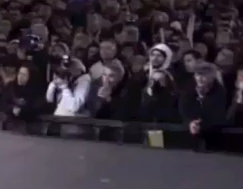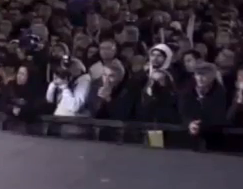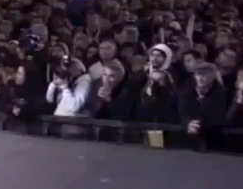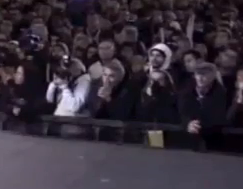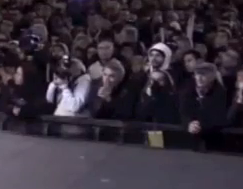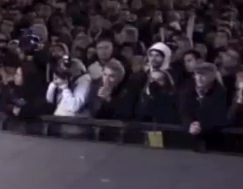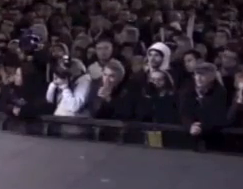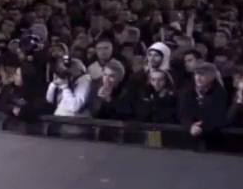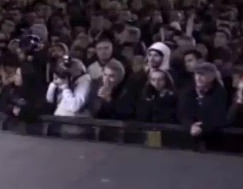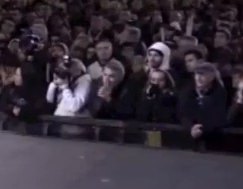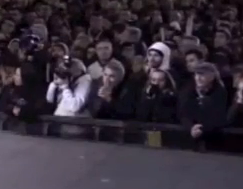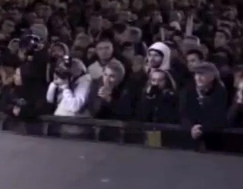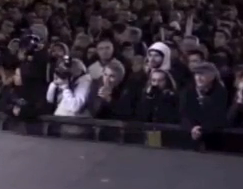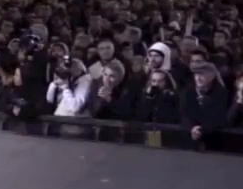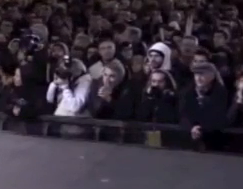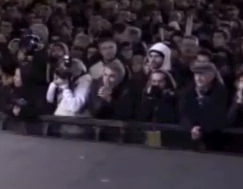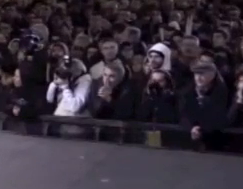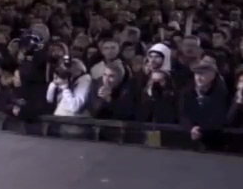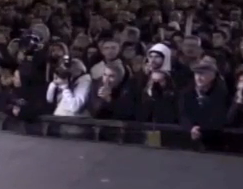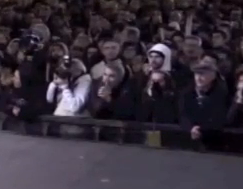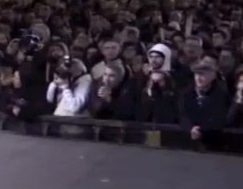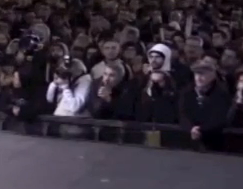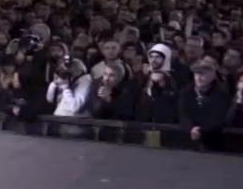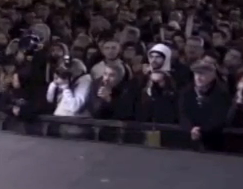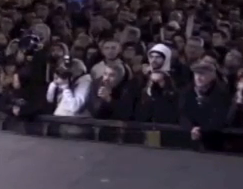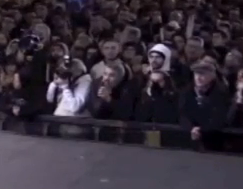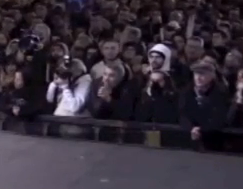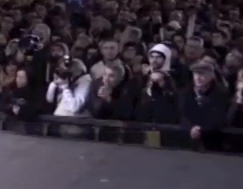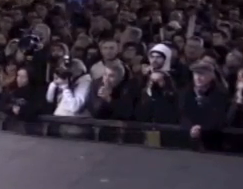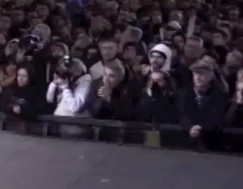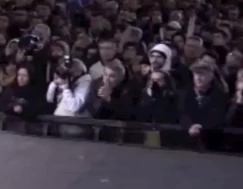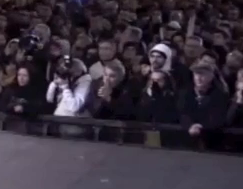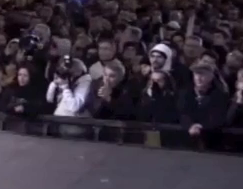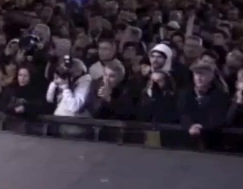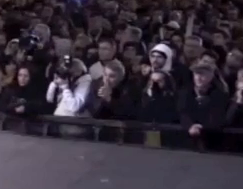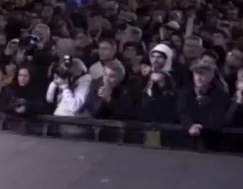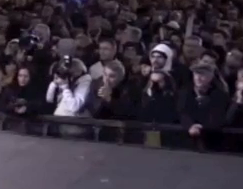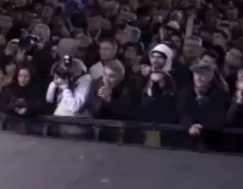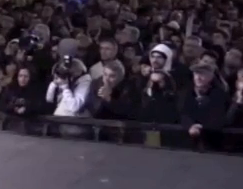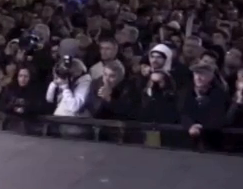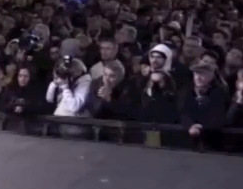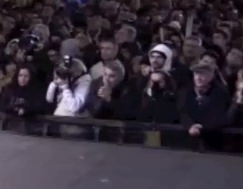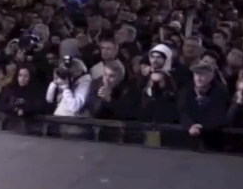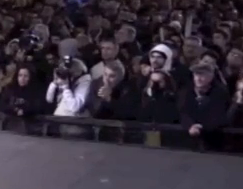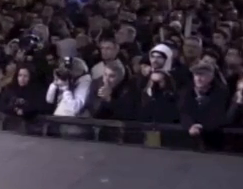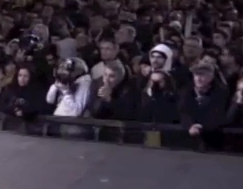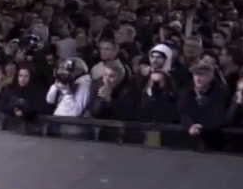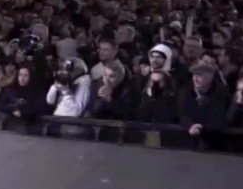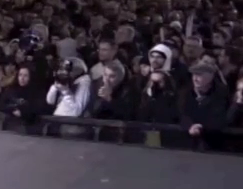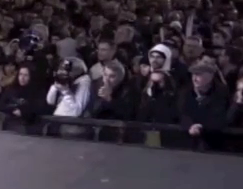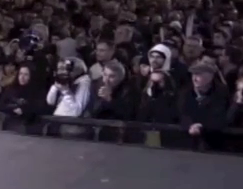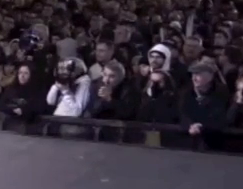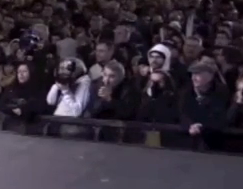man mano sempre più inutile che il voto è diventato man mano sempre più inutile è da quel momento che gli